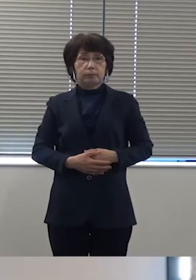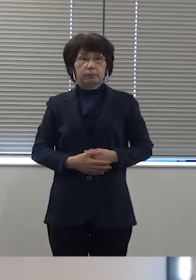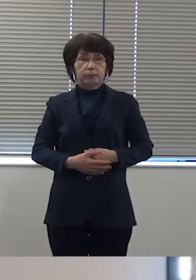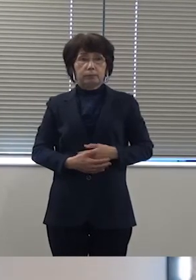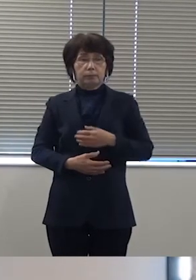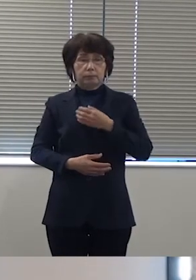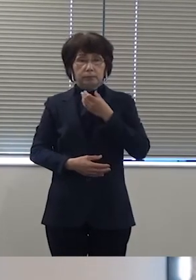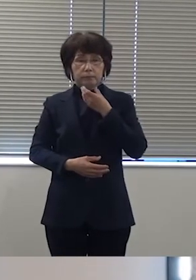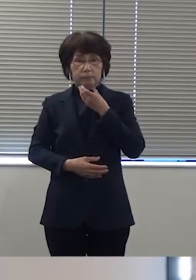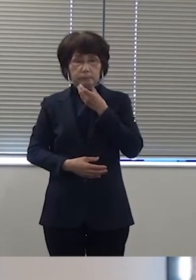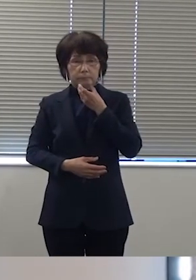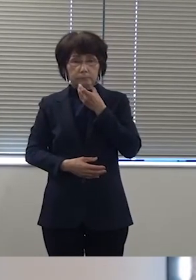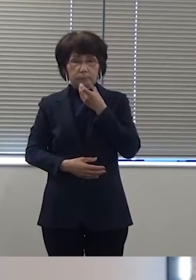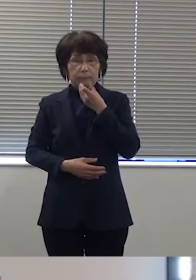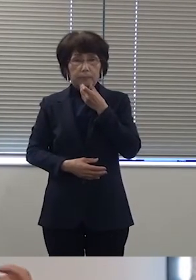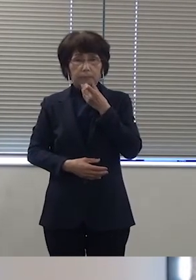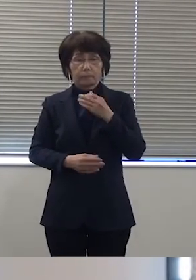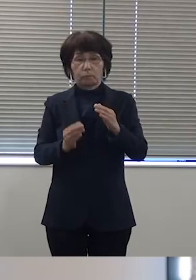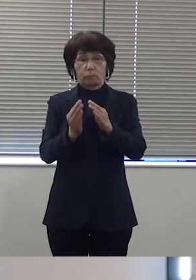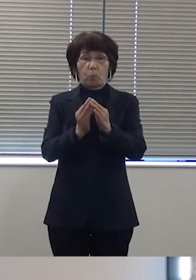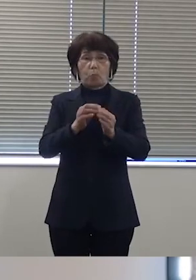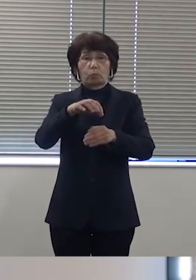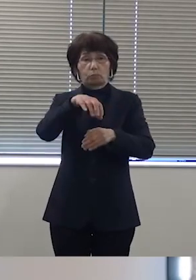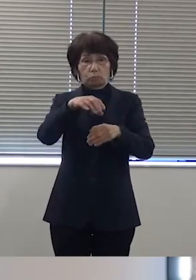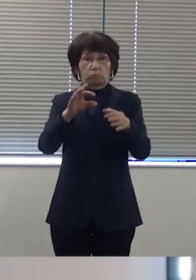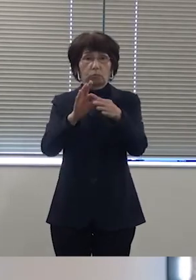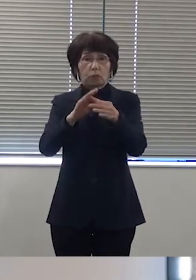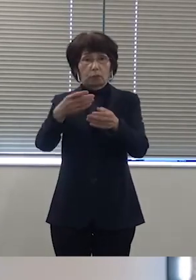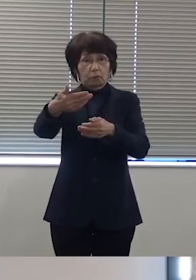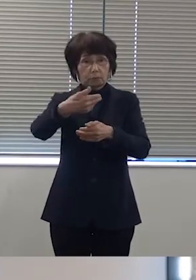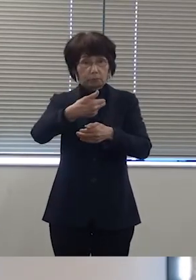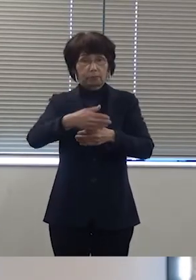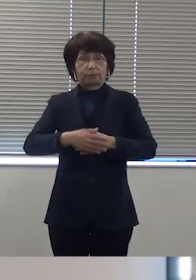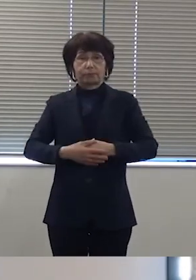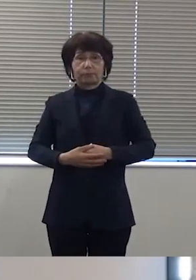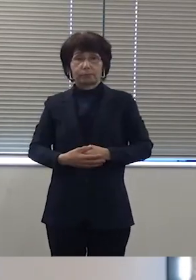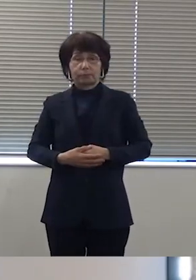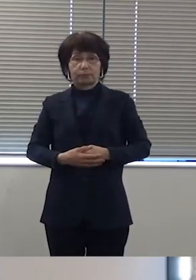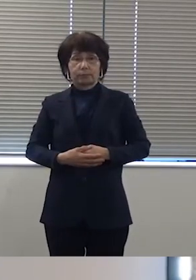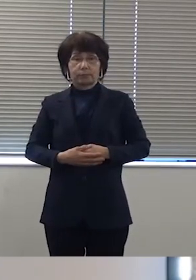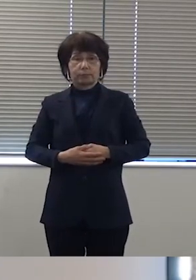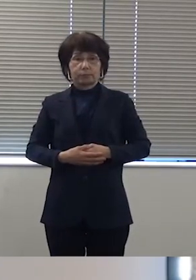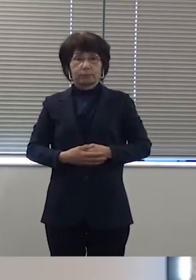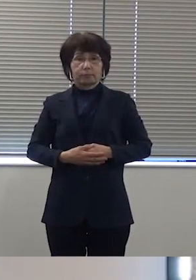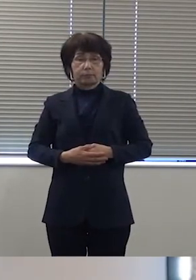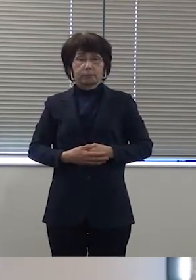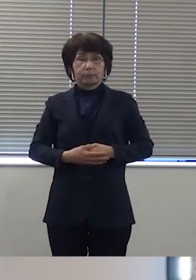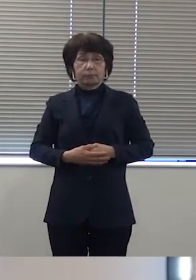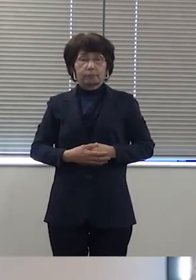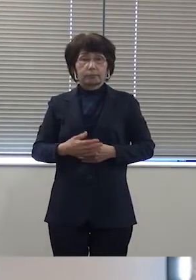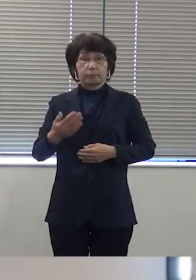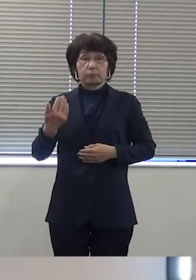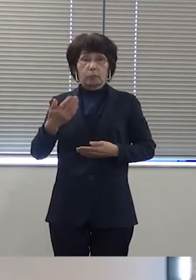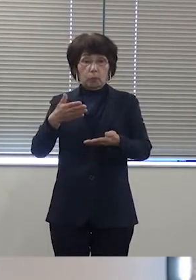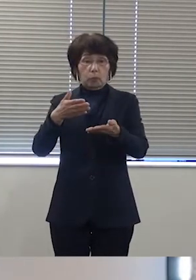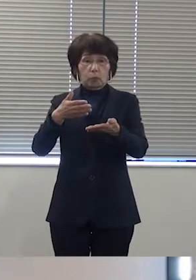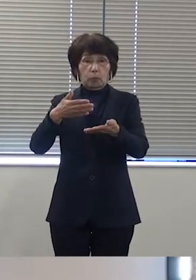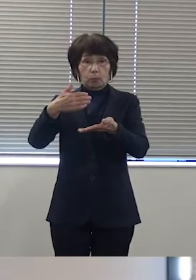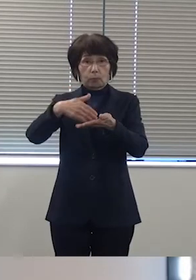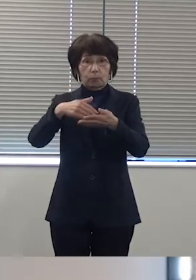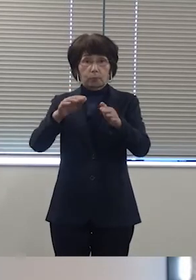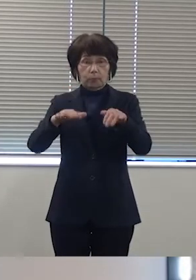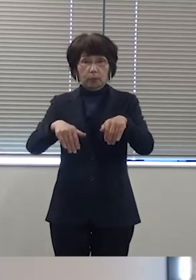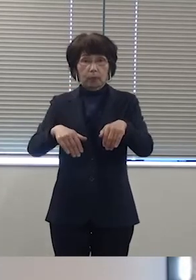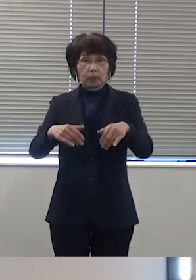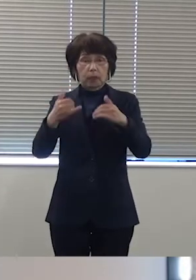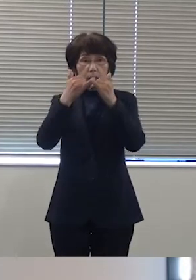明いただいたんですけど、その人口推計からしても、その2020年に1万5000人ぐらいの、その未就学の子どもは2045